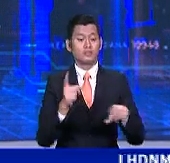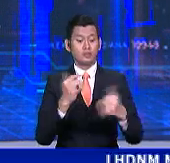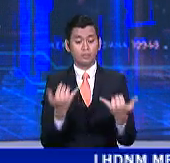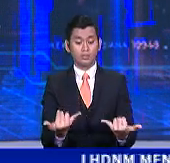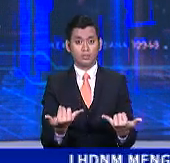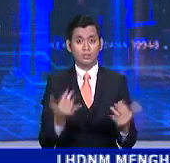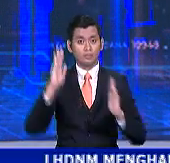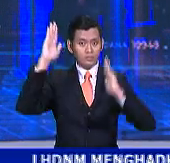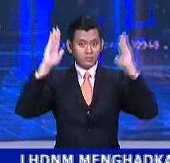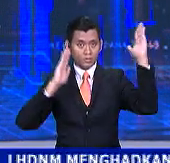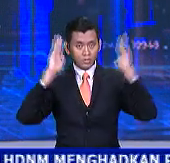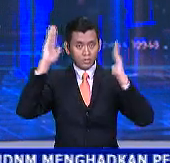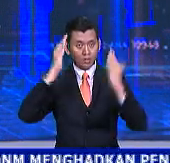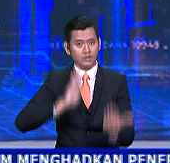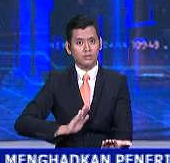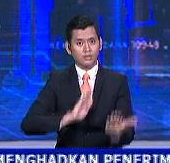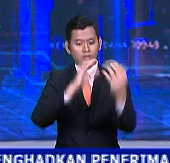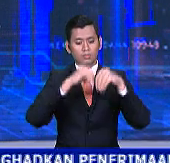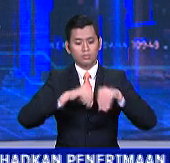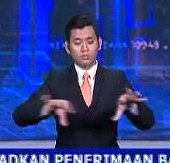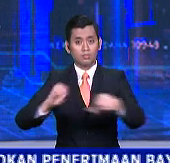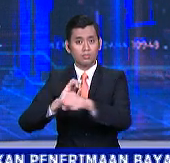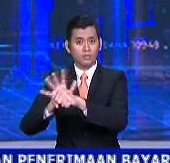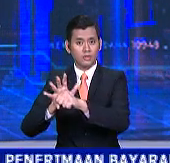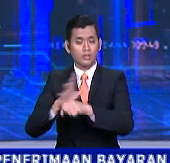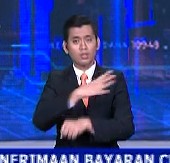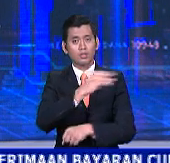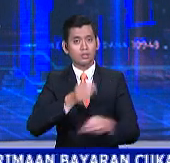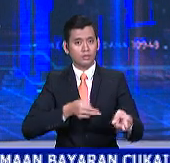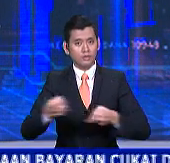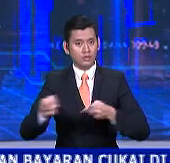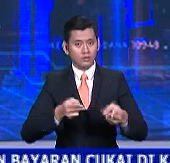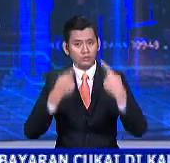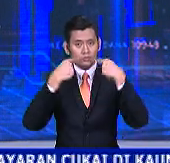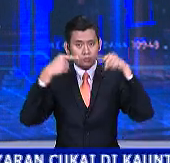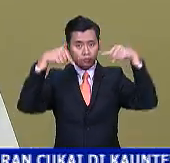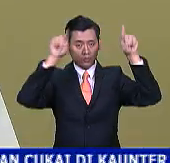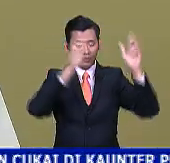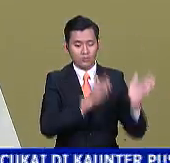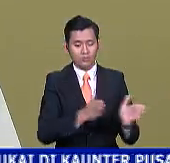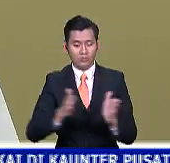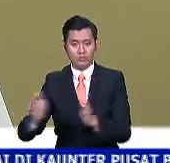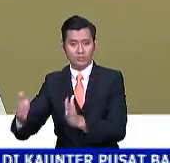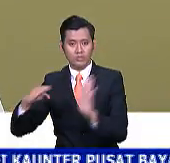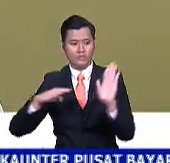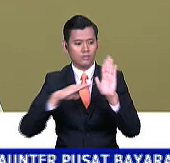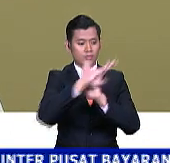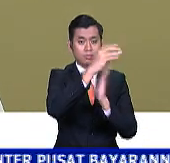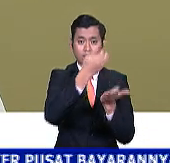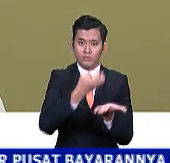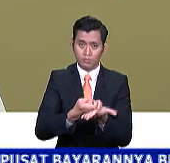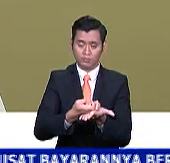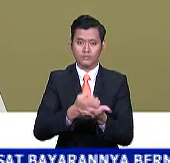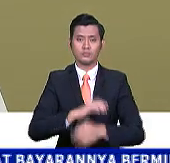pandemik COVID-19 dan dalam usaha menjayakan pelan pemulihan negara. Berpengalaman luas dalam pentadbiran kerajaan dengan